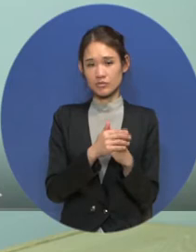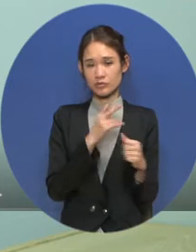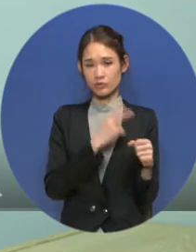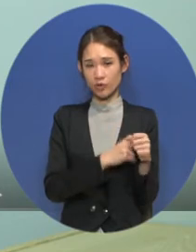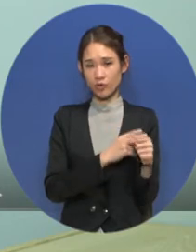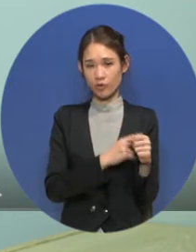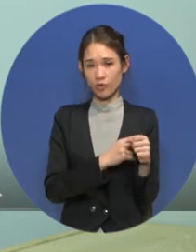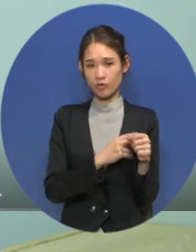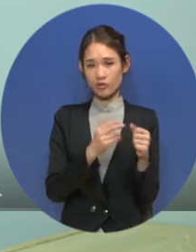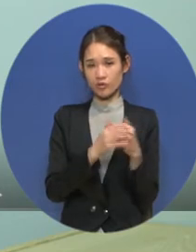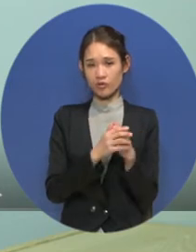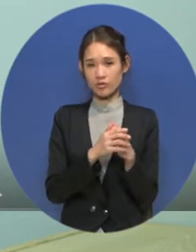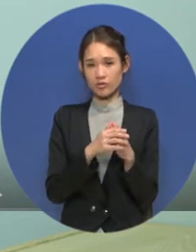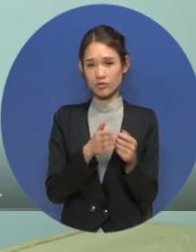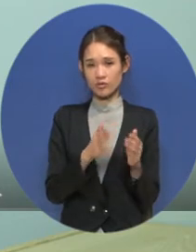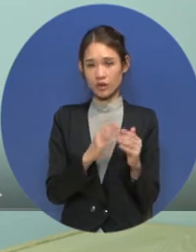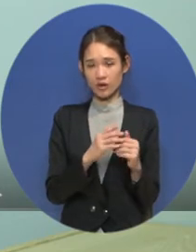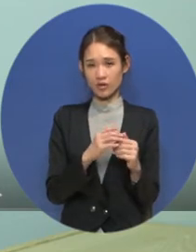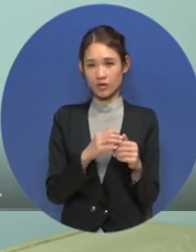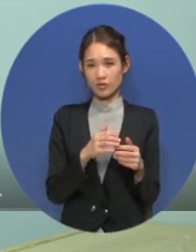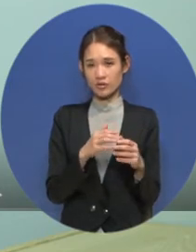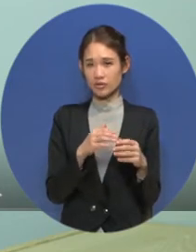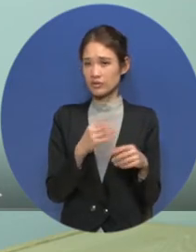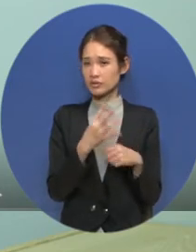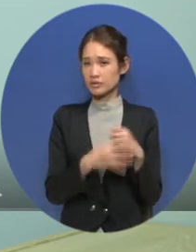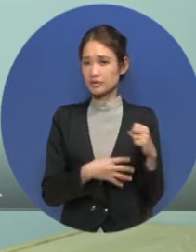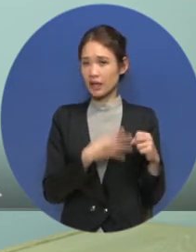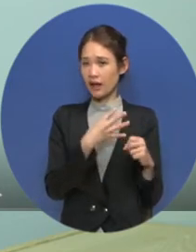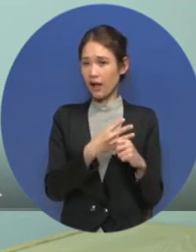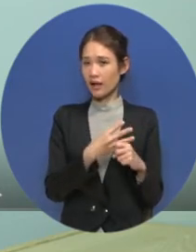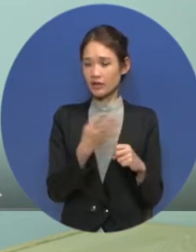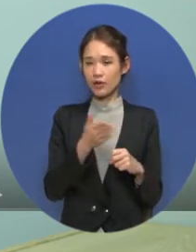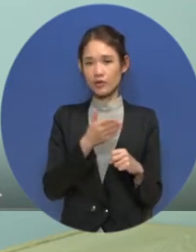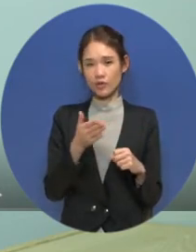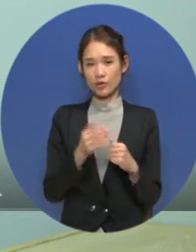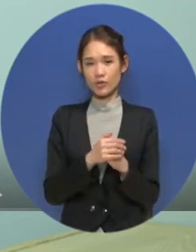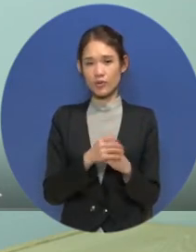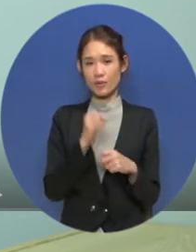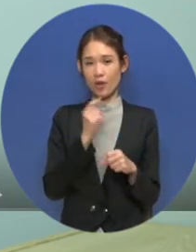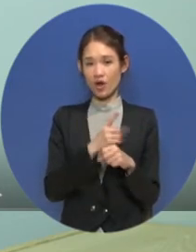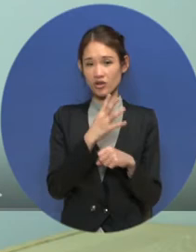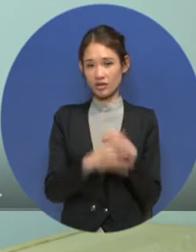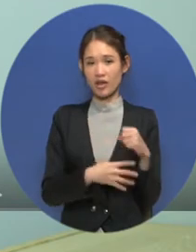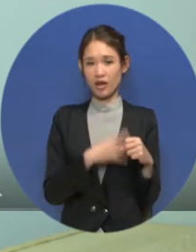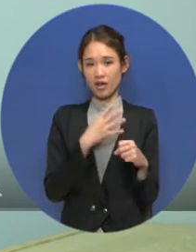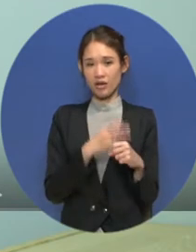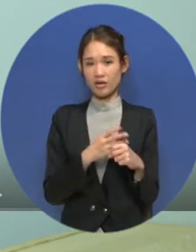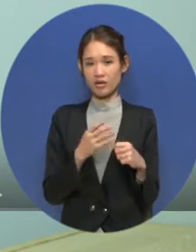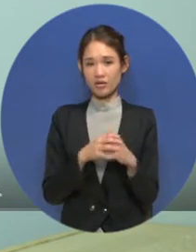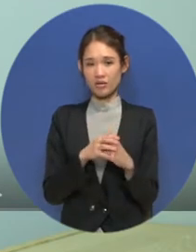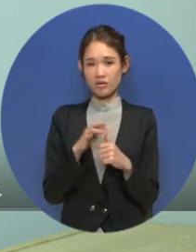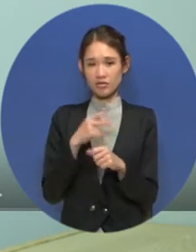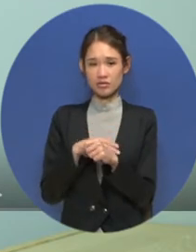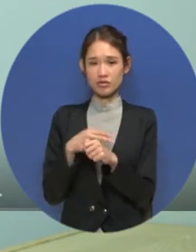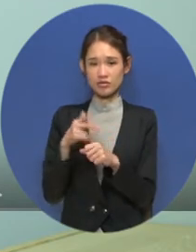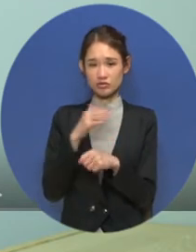선생님들이 지금 저희가 생긴 지가 4년이 됐어요. 벌써 4년 차예요.